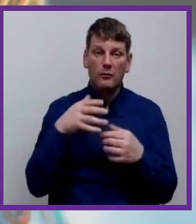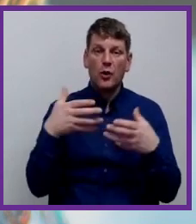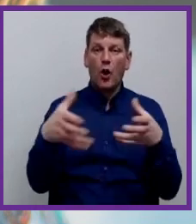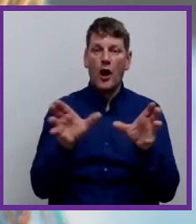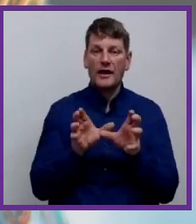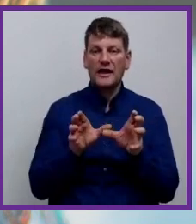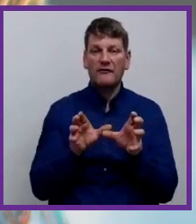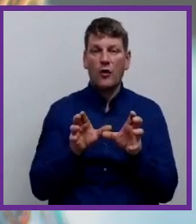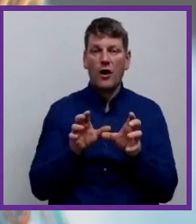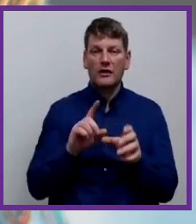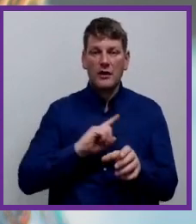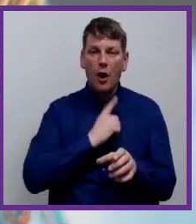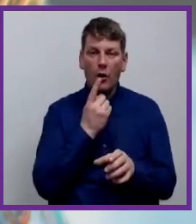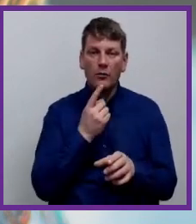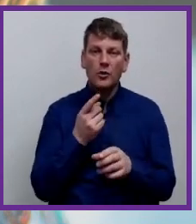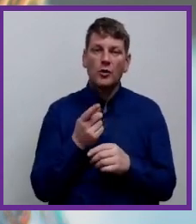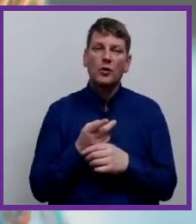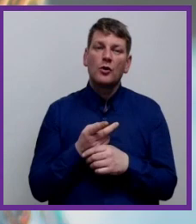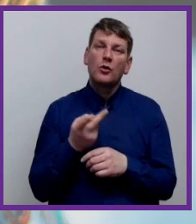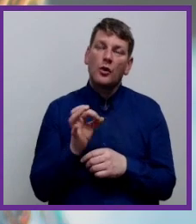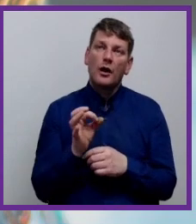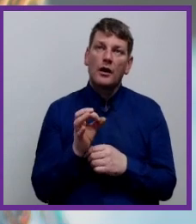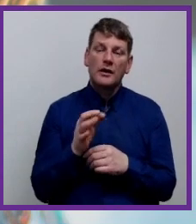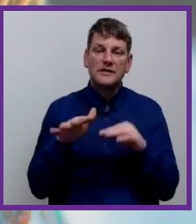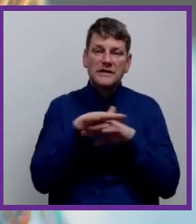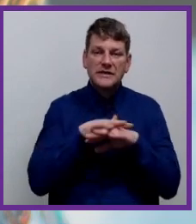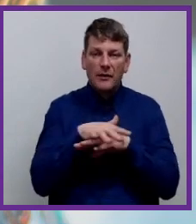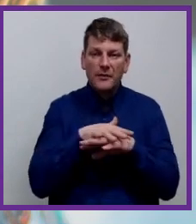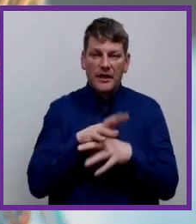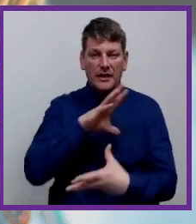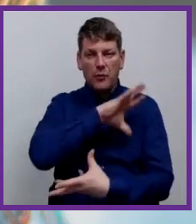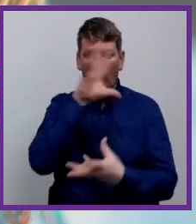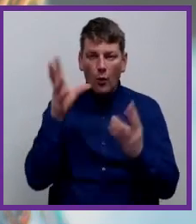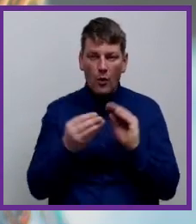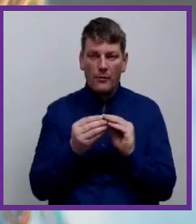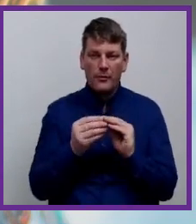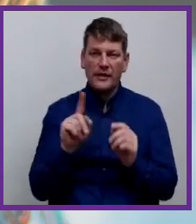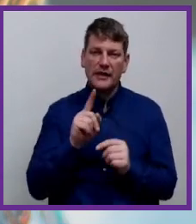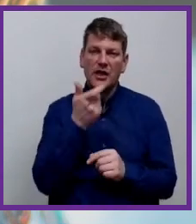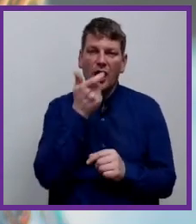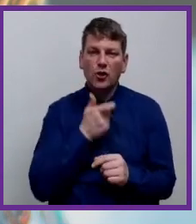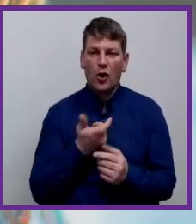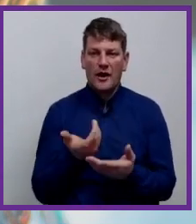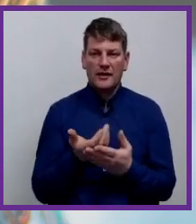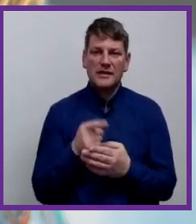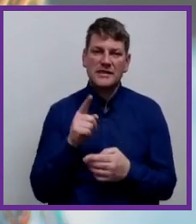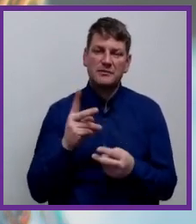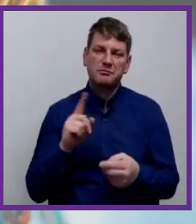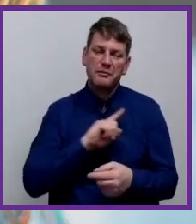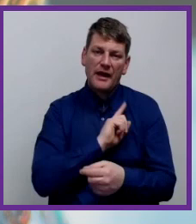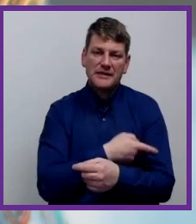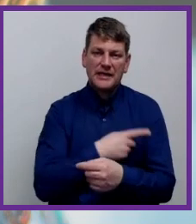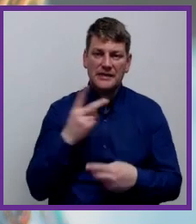traumu, ko mēs, nu, ko respektīvi, ka sabiedrībai kopumā ir jātolerē tādas spēcīgas